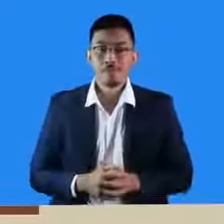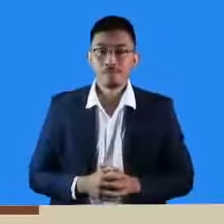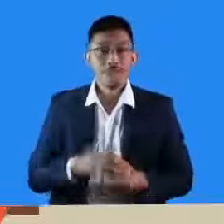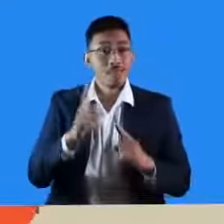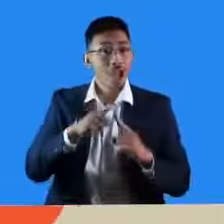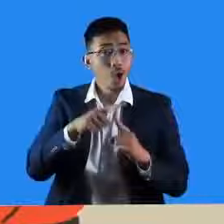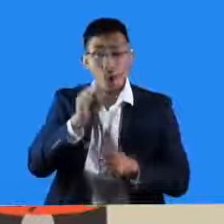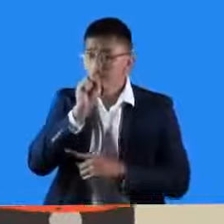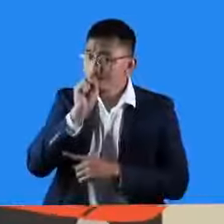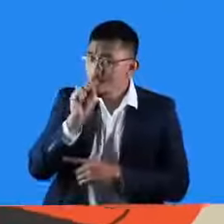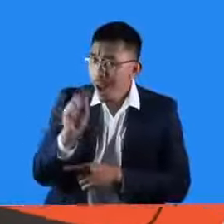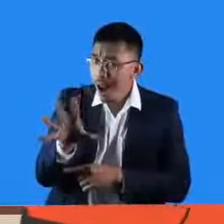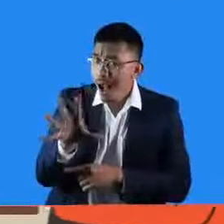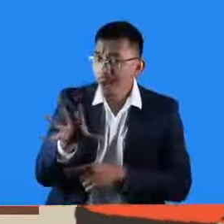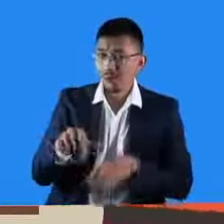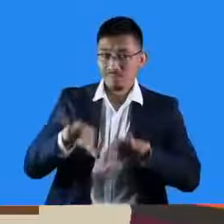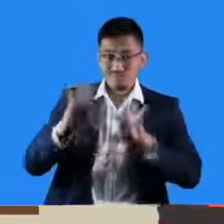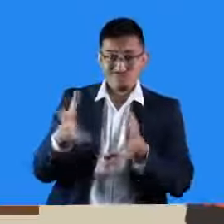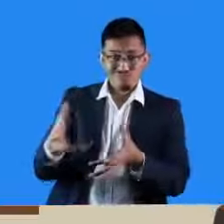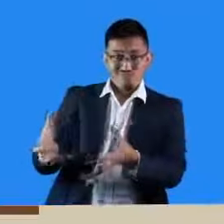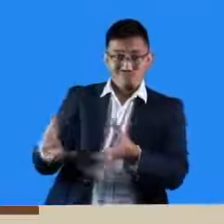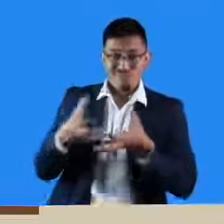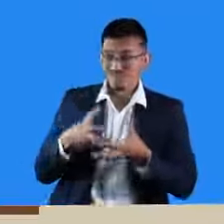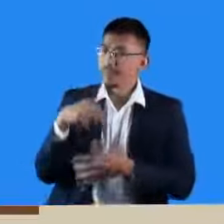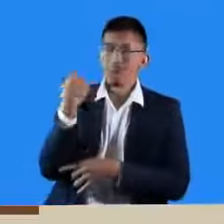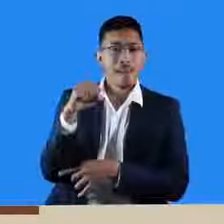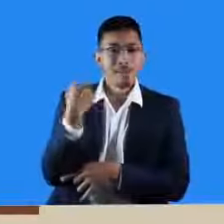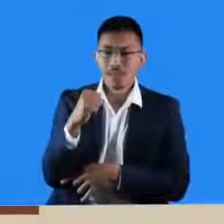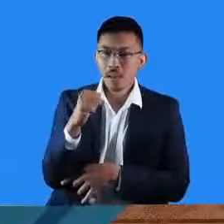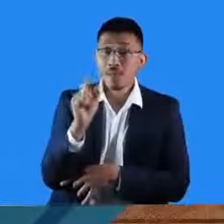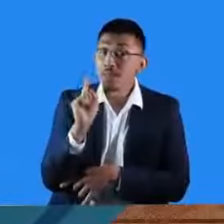Tagor menyatakan bahwa dirinya tidak akan menerima gratifikasi